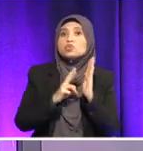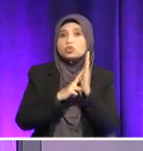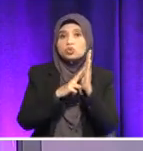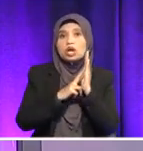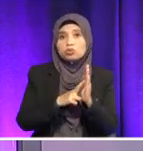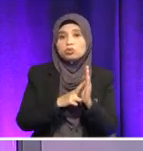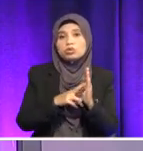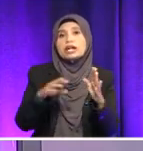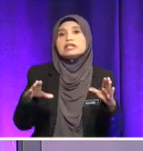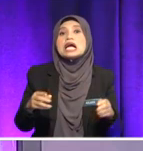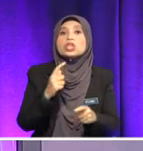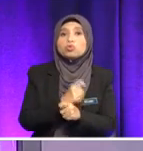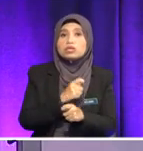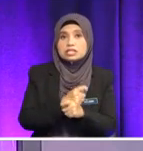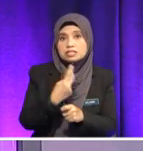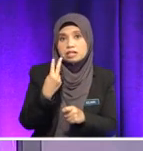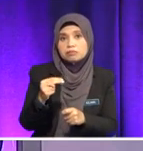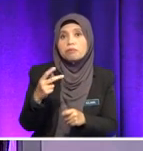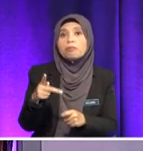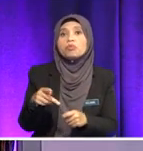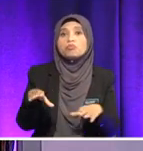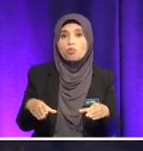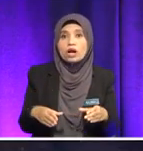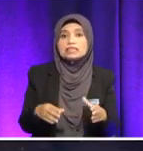mereka memberikan kerjasama yang baik ketika ulangan